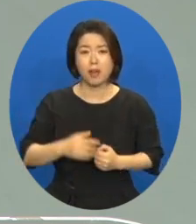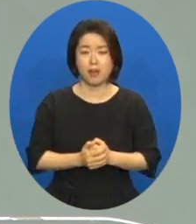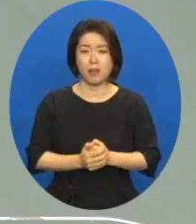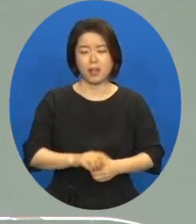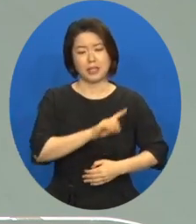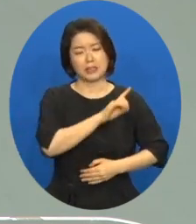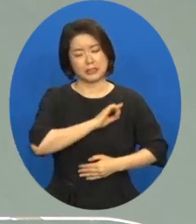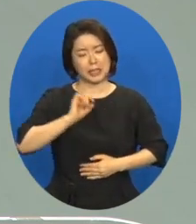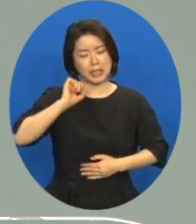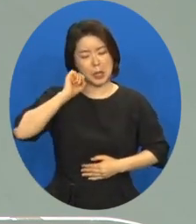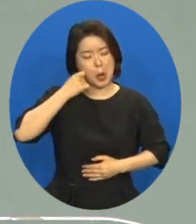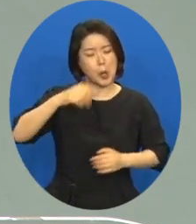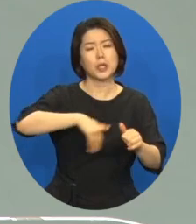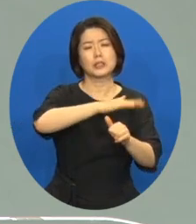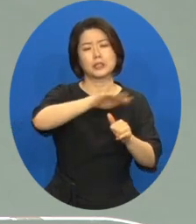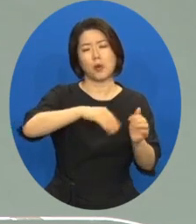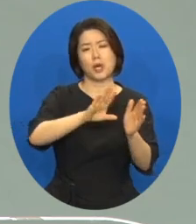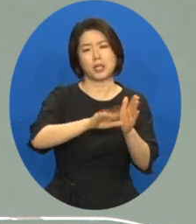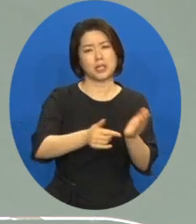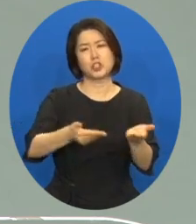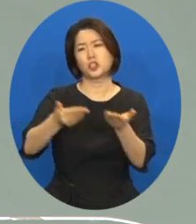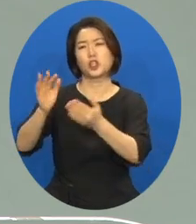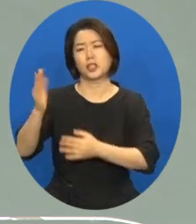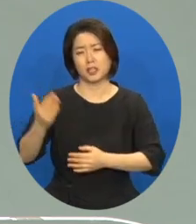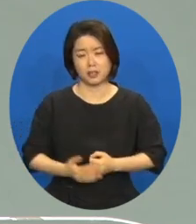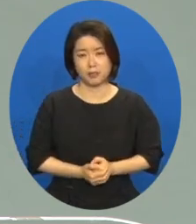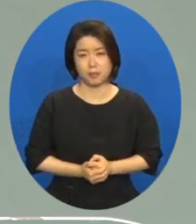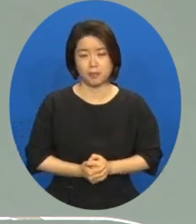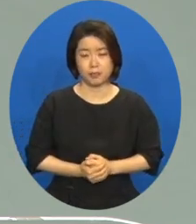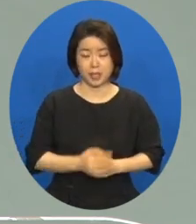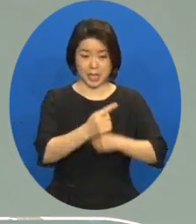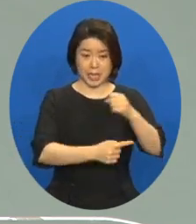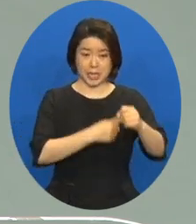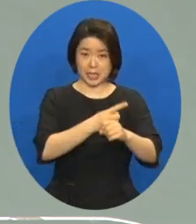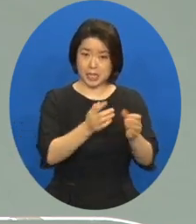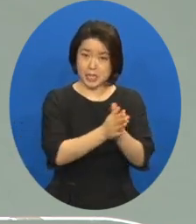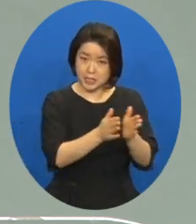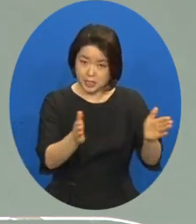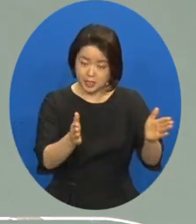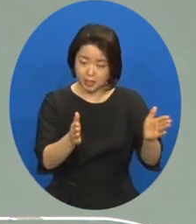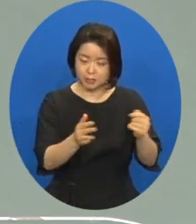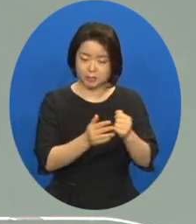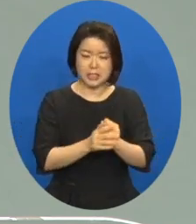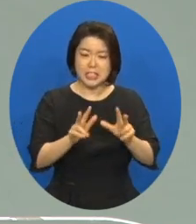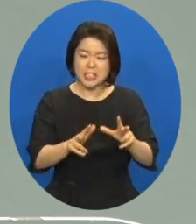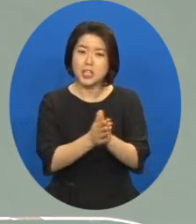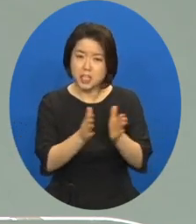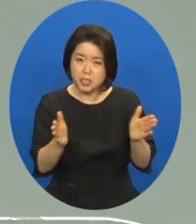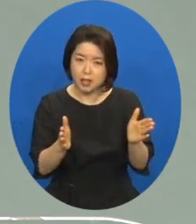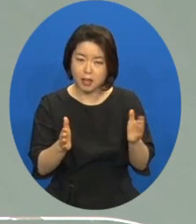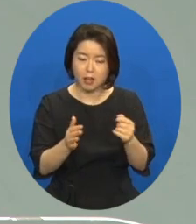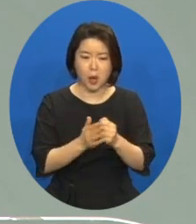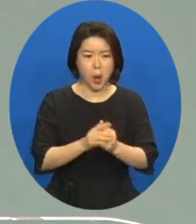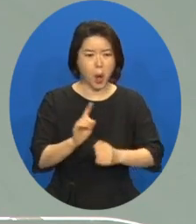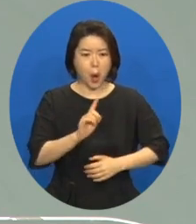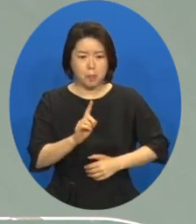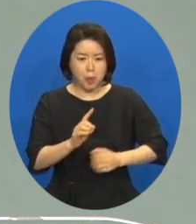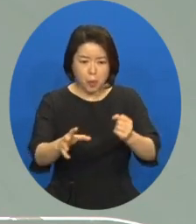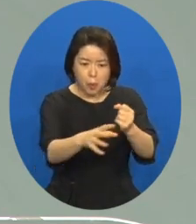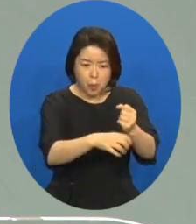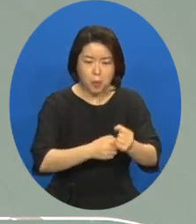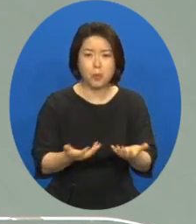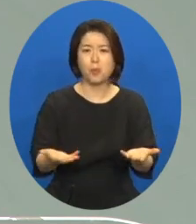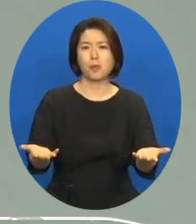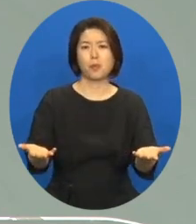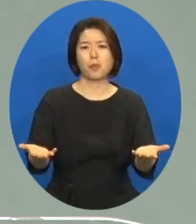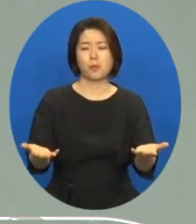제일 어려울 때입니다. 한 해 시작, 이제 막 시작하고 제대로 뭐 거둔 것도